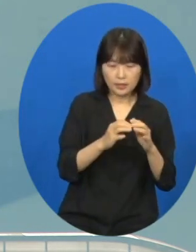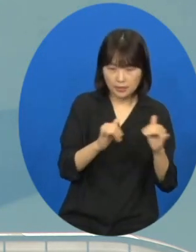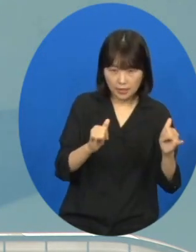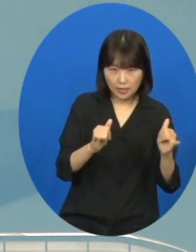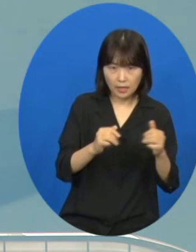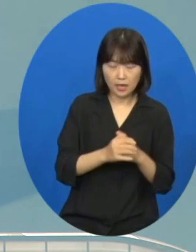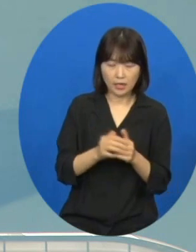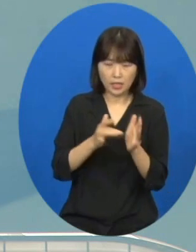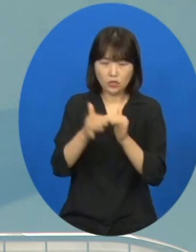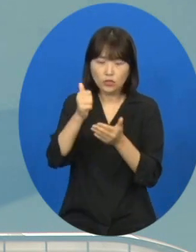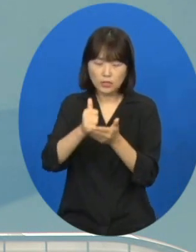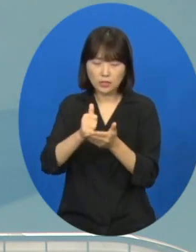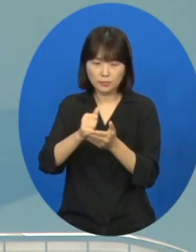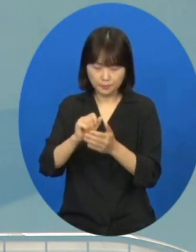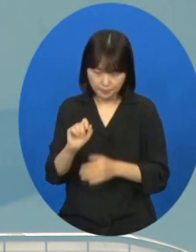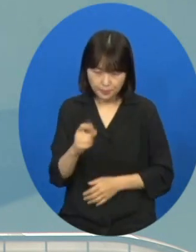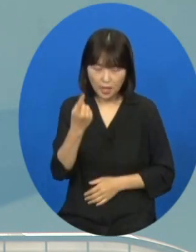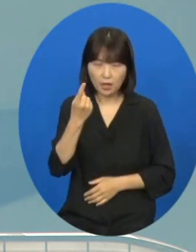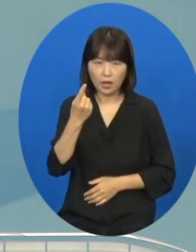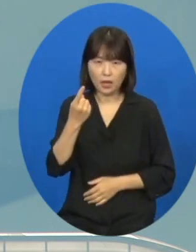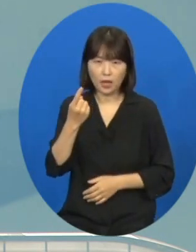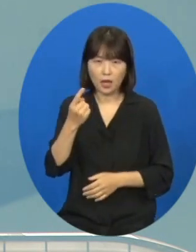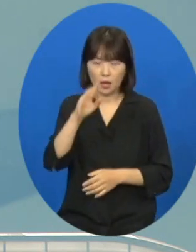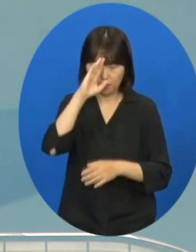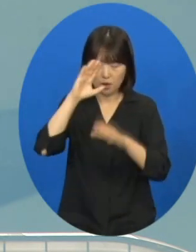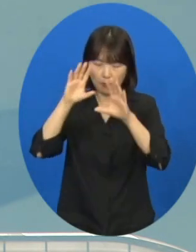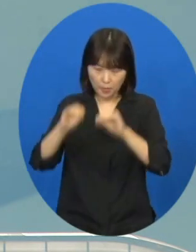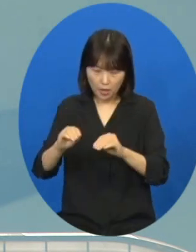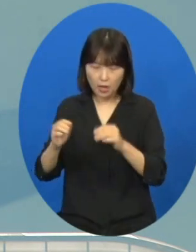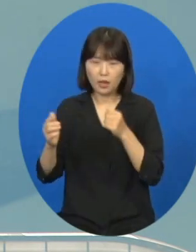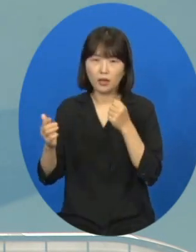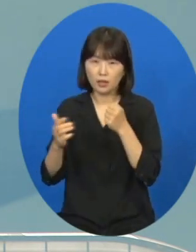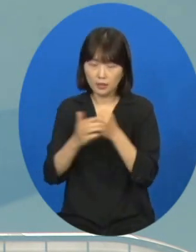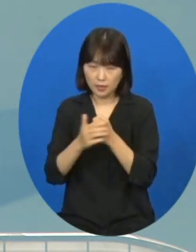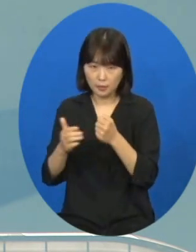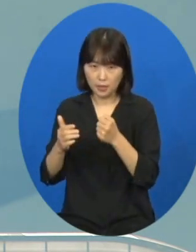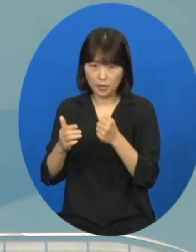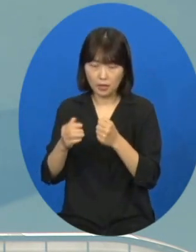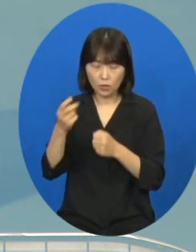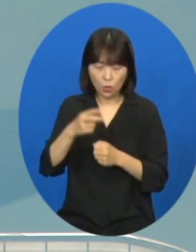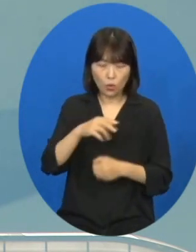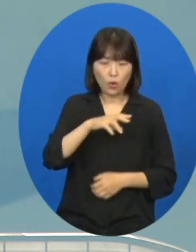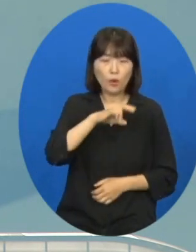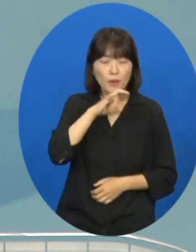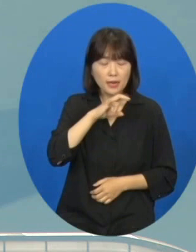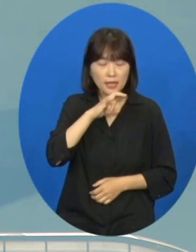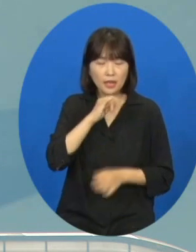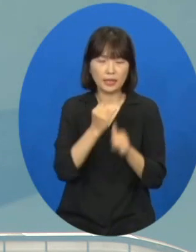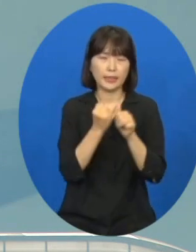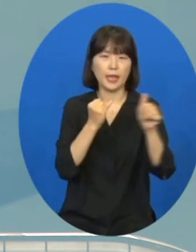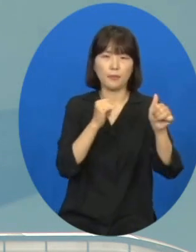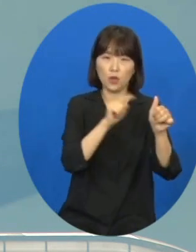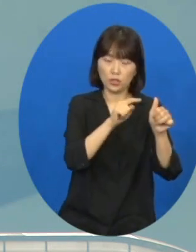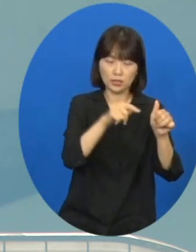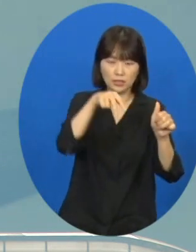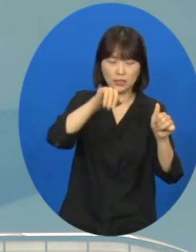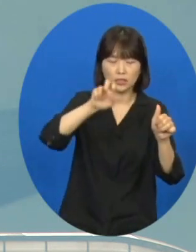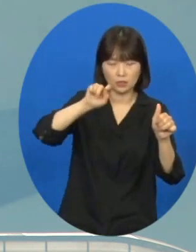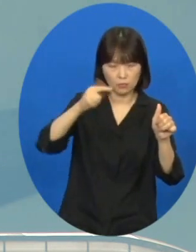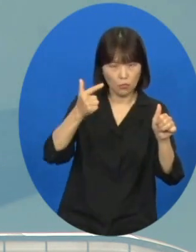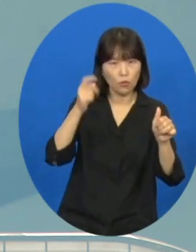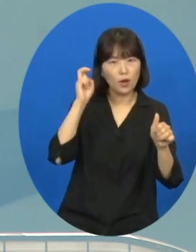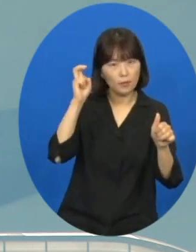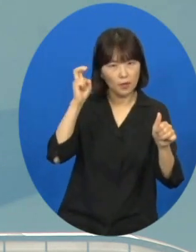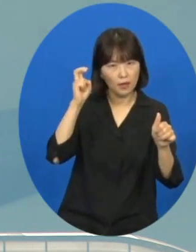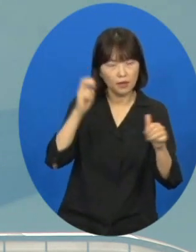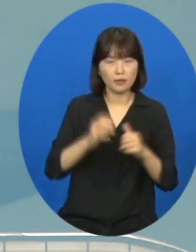고침받은 사람일 거다. 그리고 마르다의 남편이었을 것이다. 뭐 그렇게 해석하시는 분도